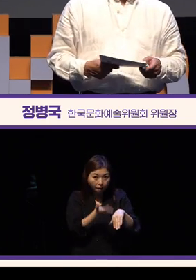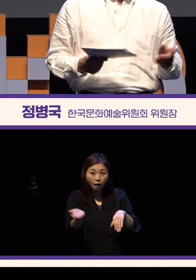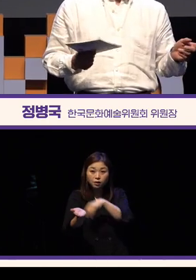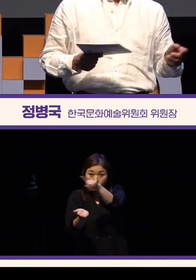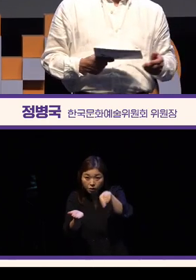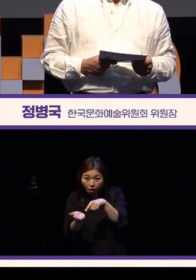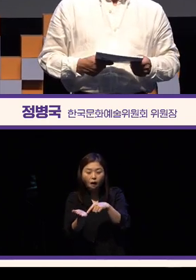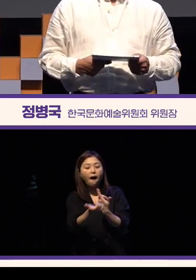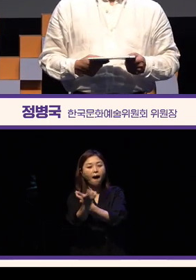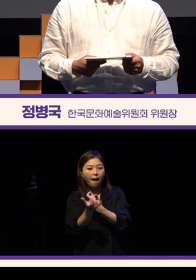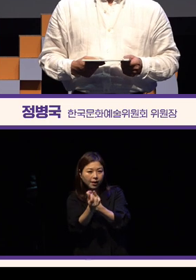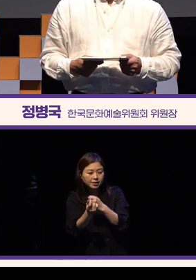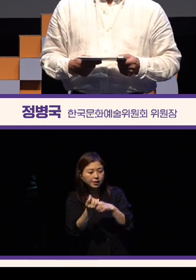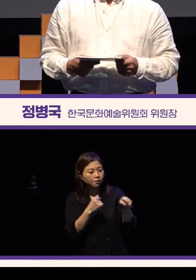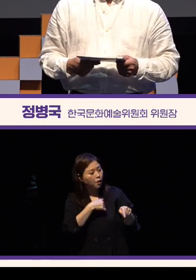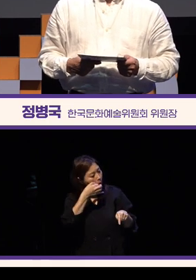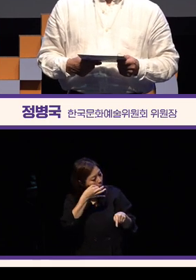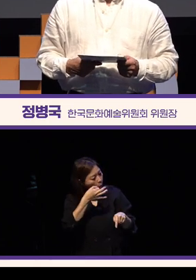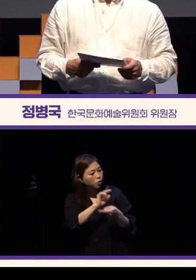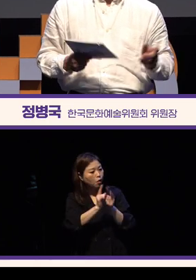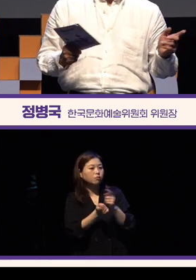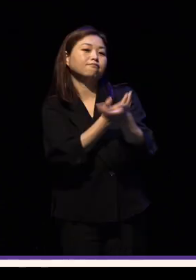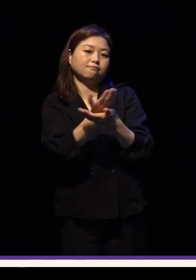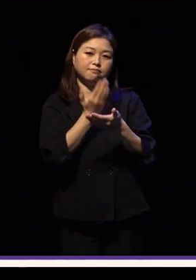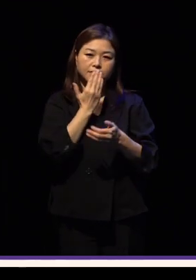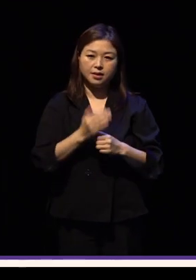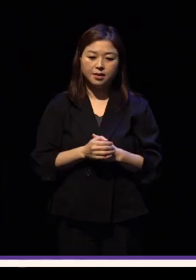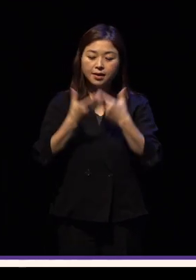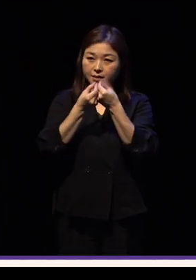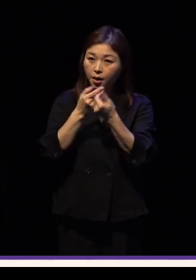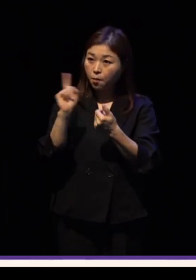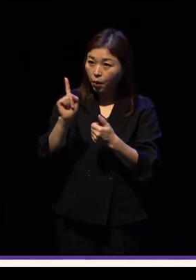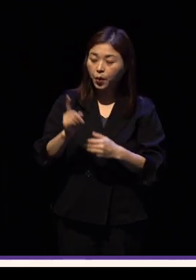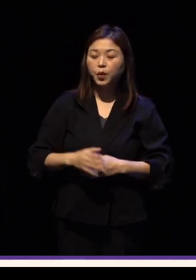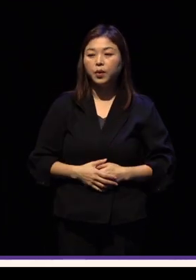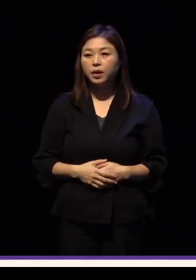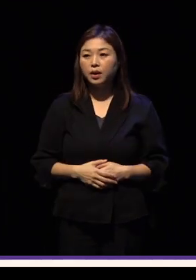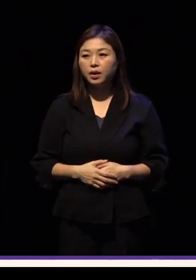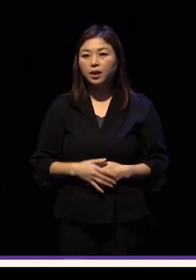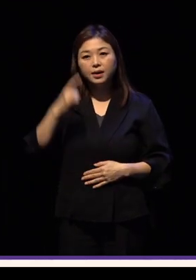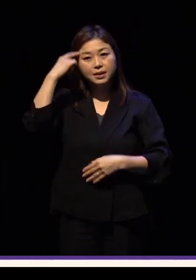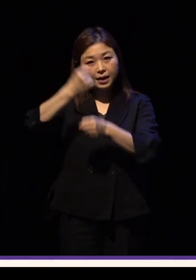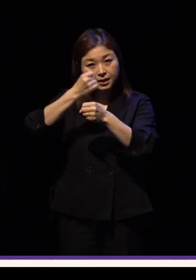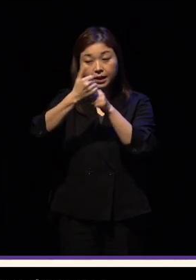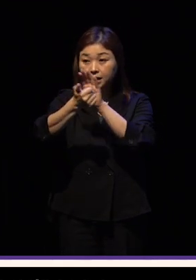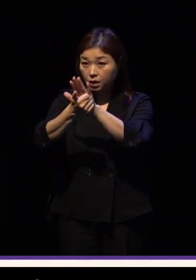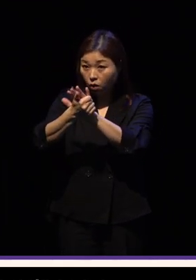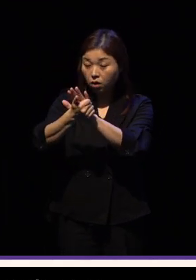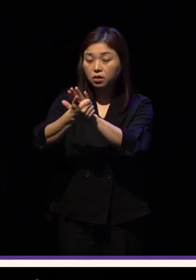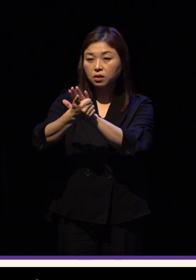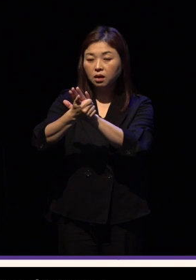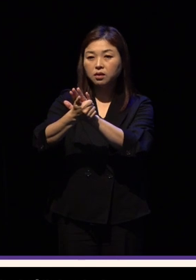성과물을 함께 순환하도록 그렇게 했습니다. 한 예를 들어서 이런 겁니다. 창작 지원을 통해서 선정된